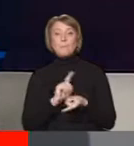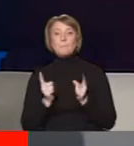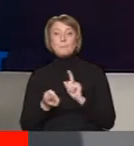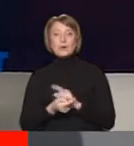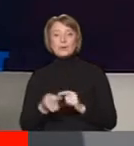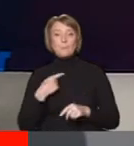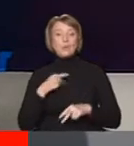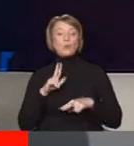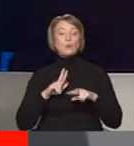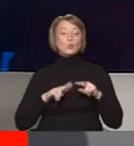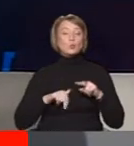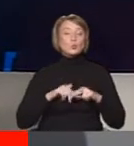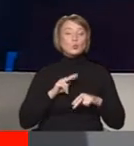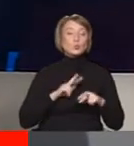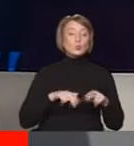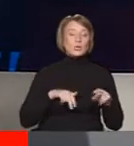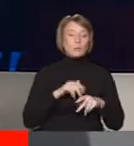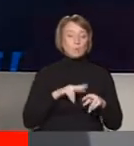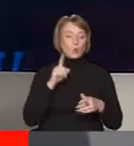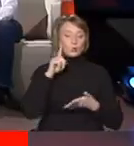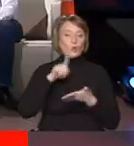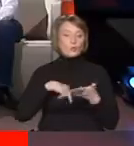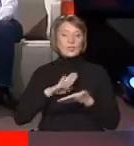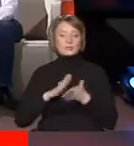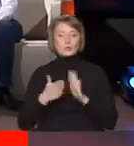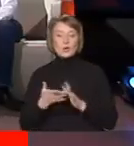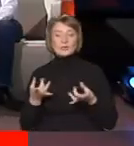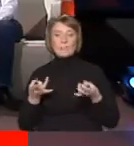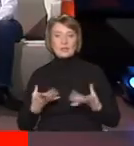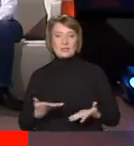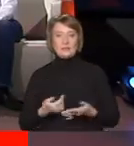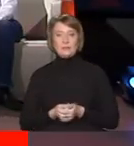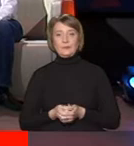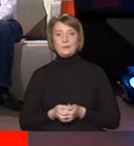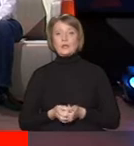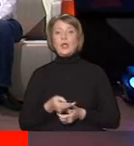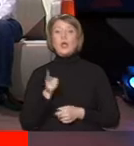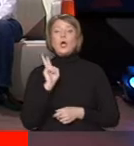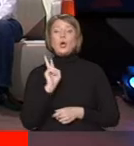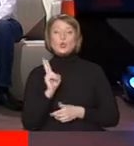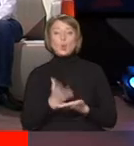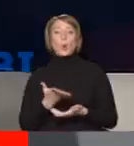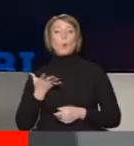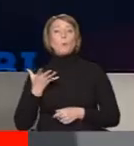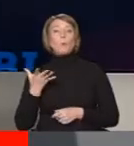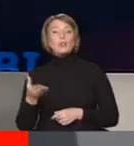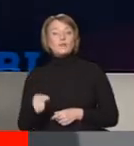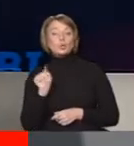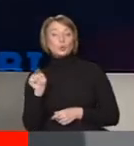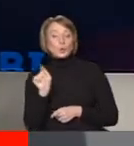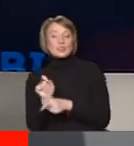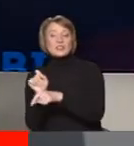ми будуємо довіру. Тому що ситуація дуже проста. Дуже проста. Хто платить, той замовляє